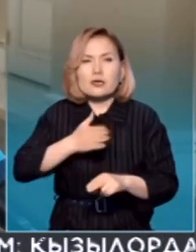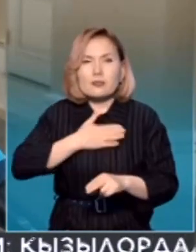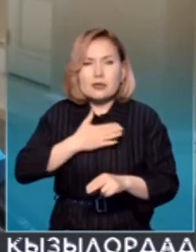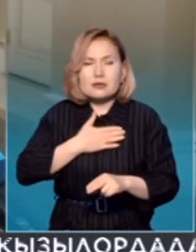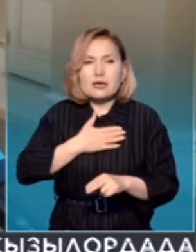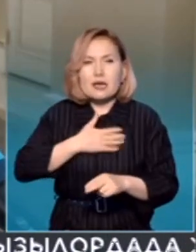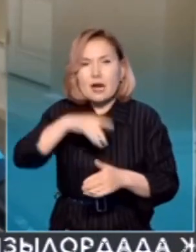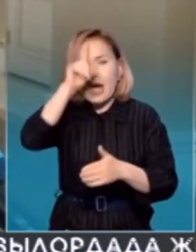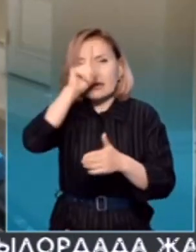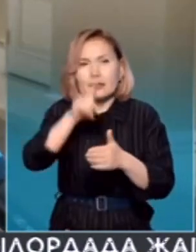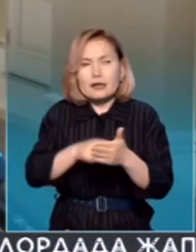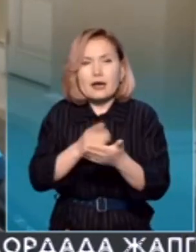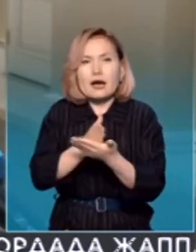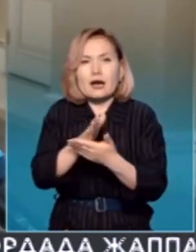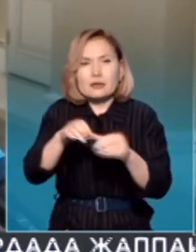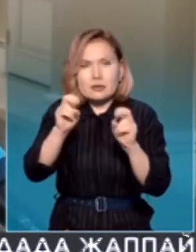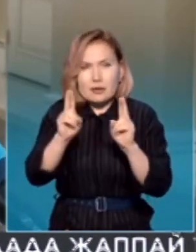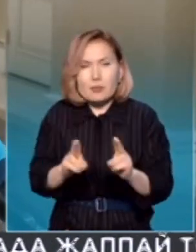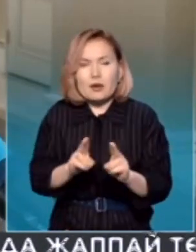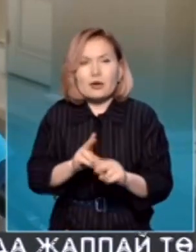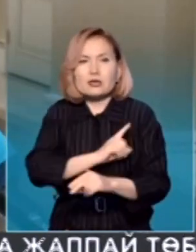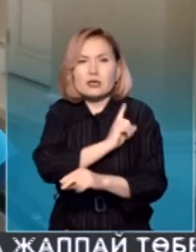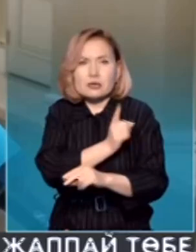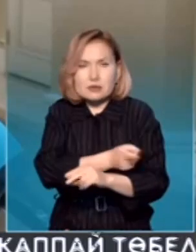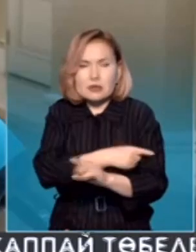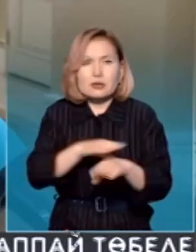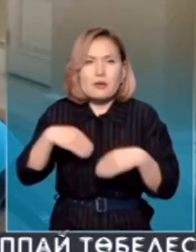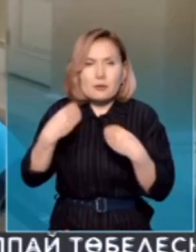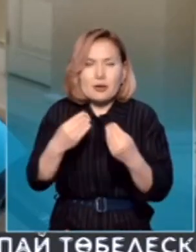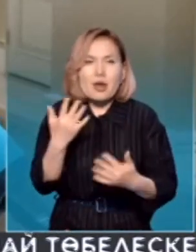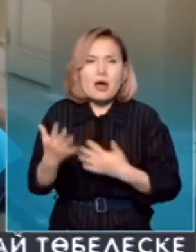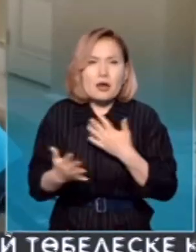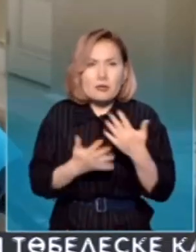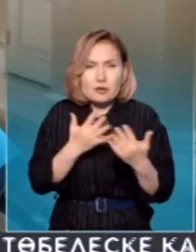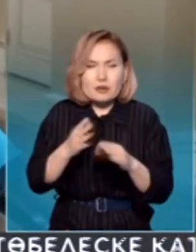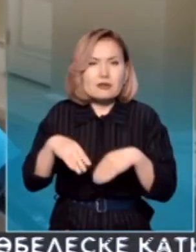дін қызметкерлеріне жігер беріп, ынталандырып, мотивация айтып,